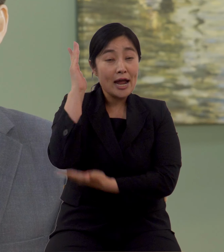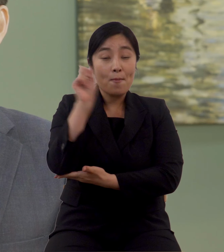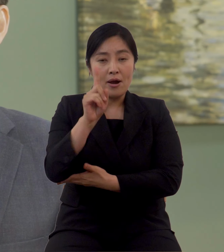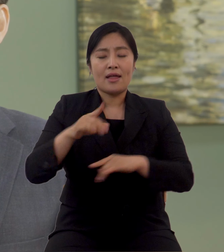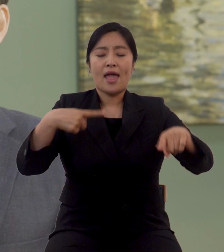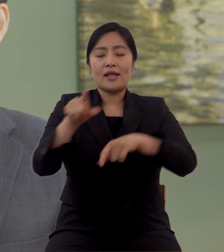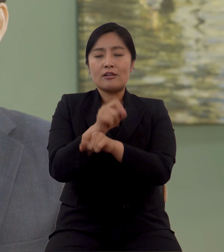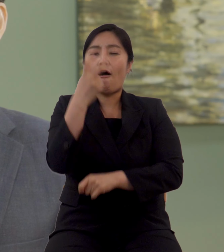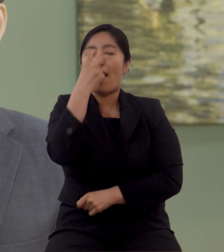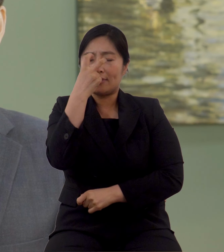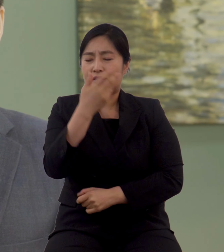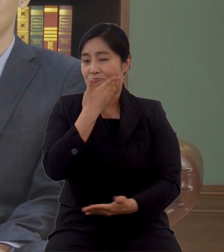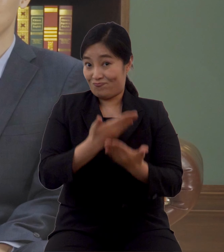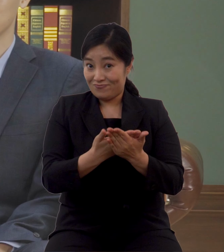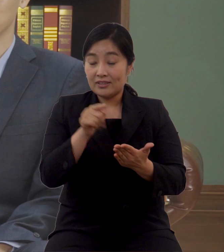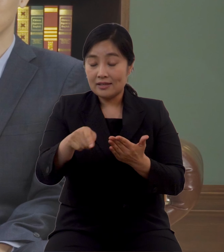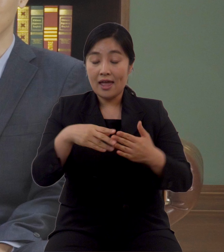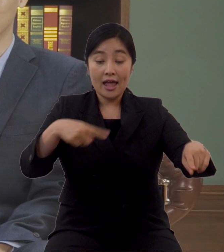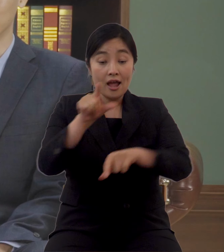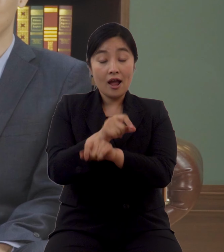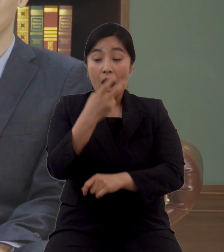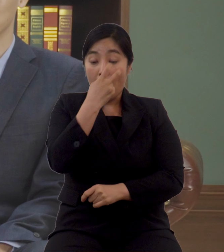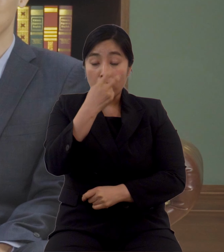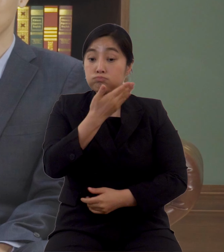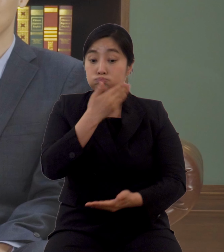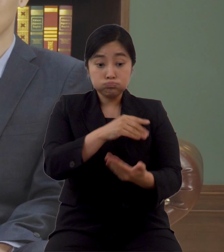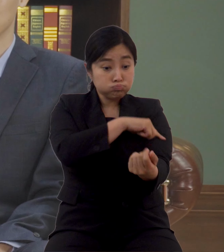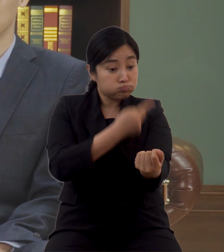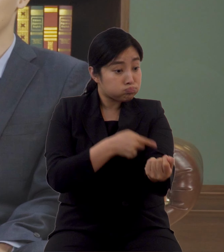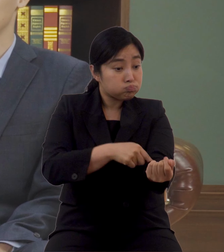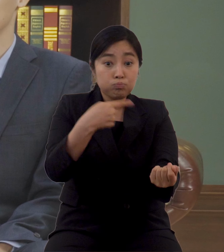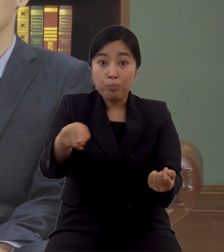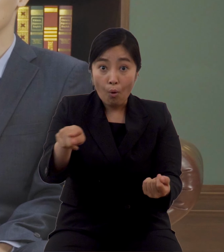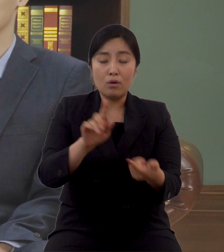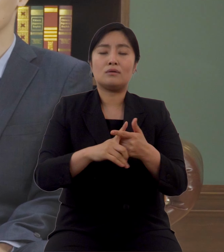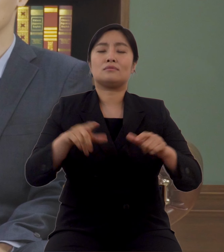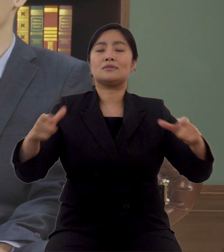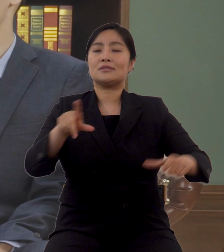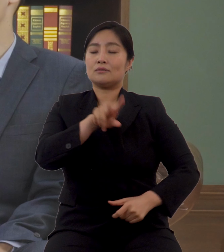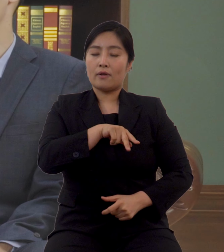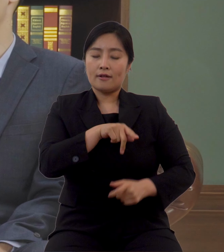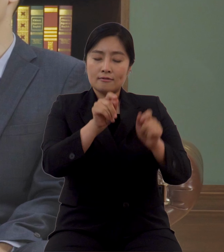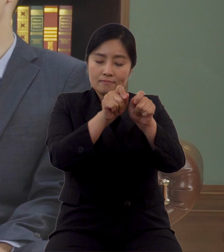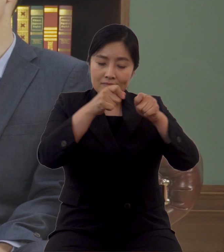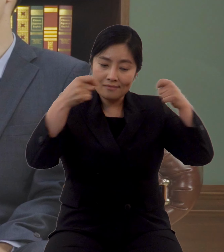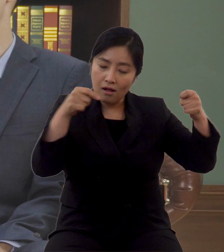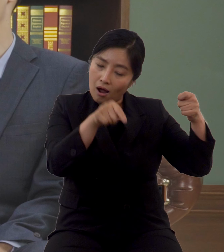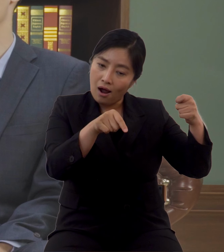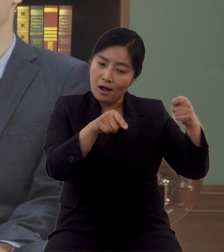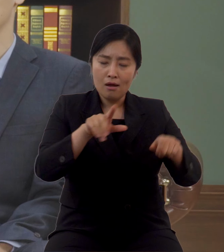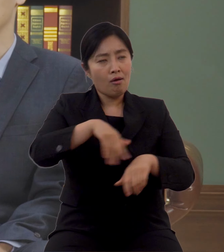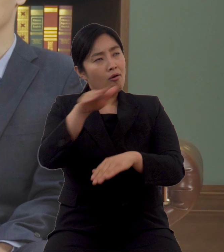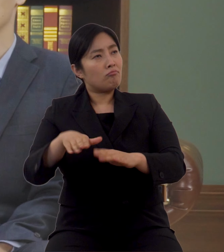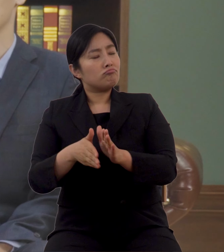이 행정감시 기능이 핵심인데요. 행정감시 기능이라고 하면 도대체 이 의회를 좀 들여다볼 많이 여유가 없는